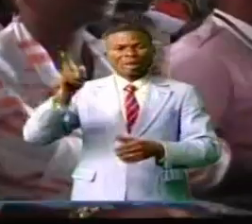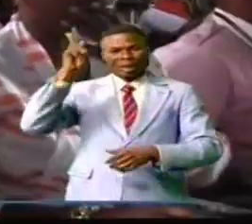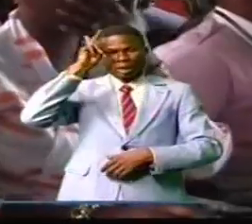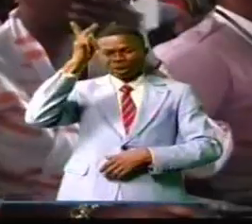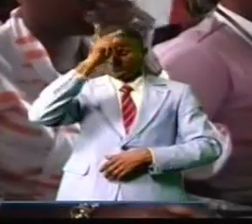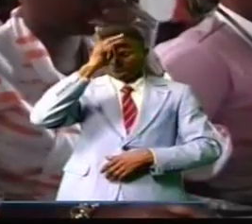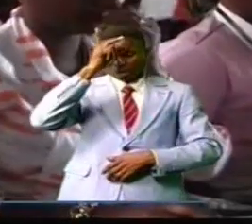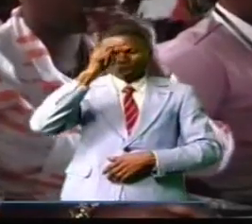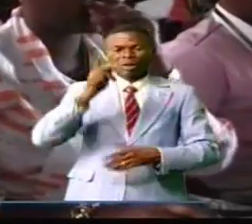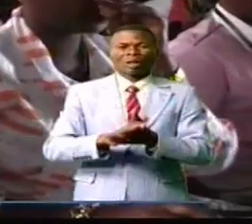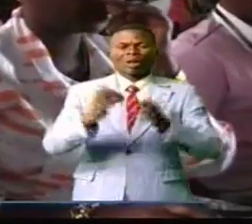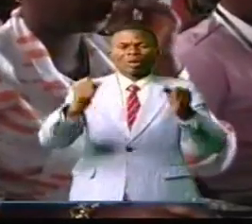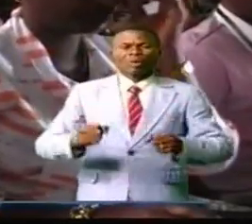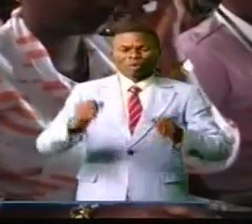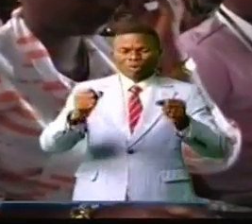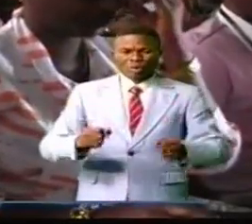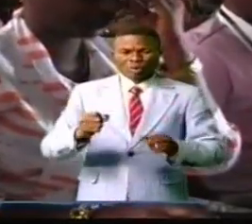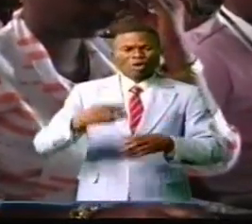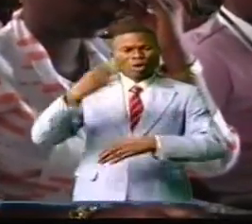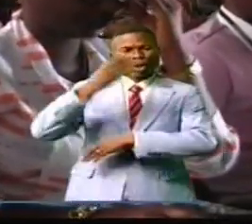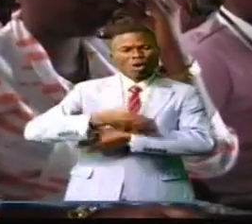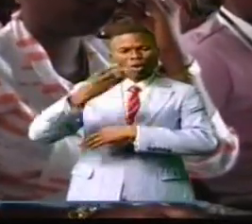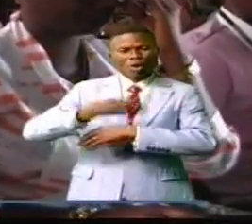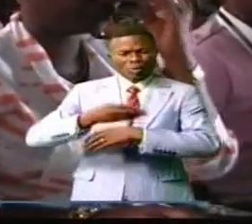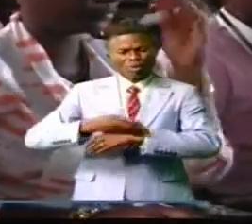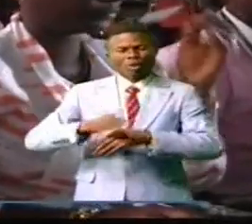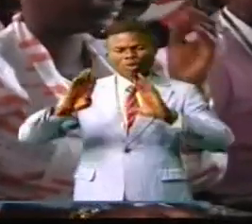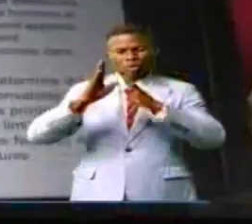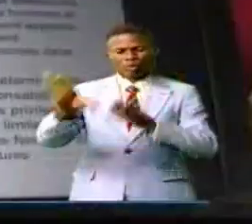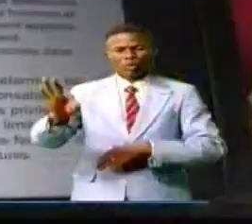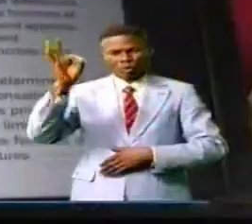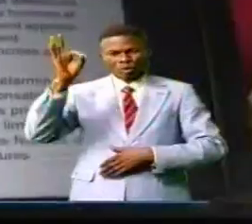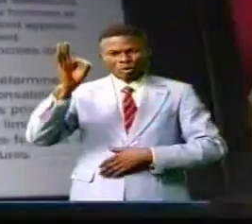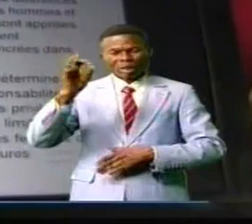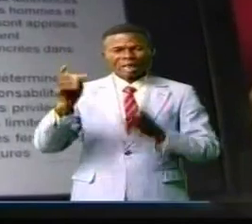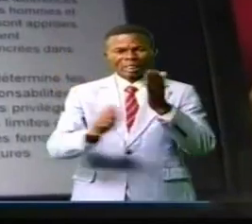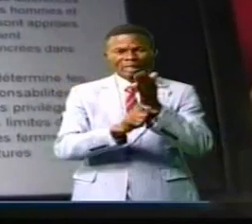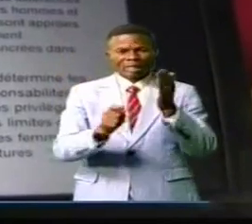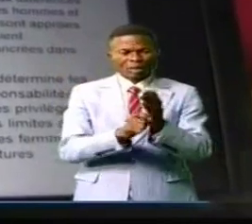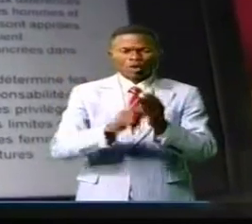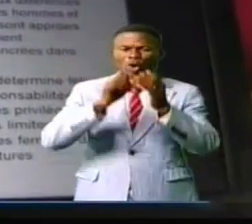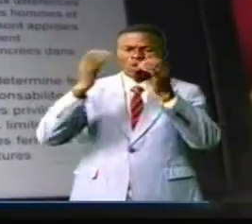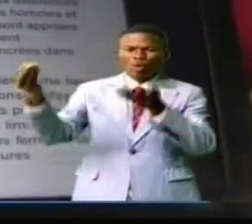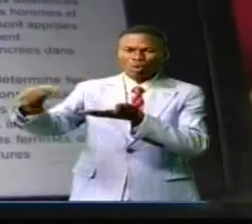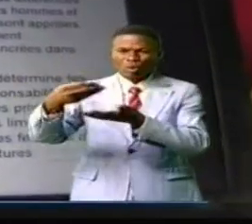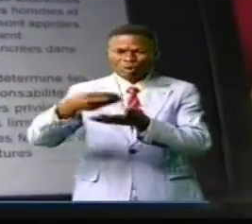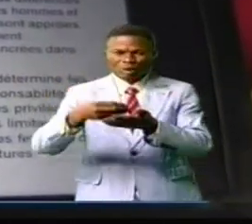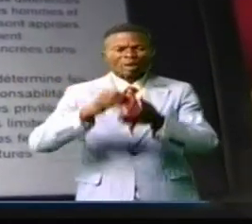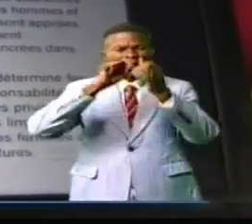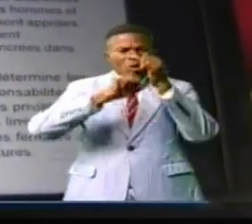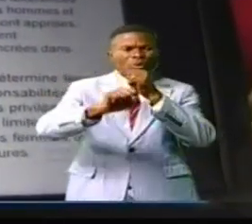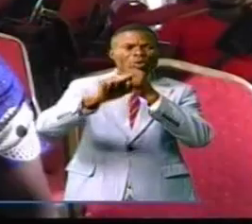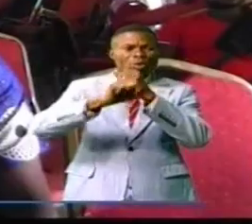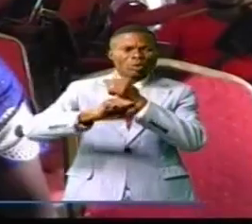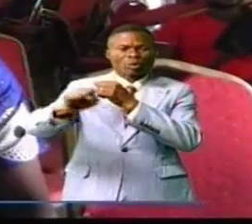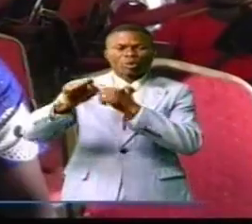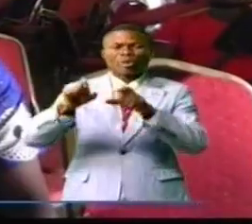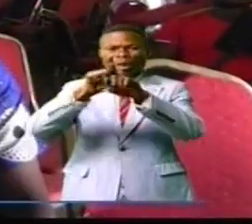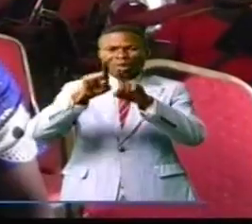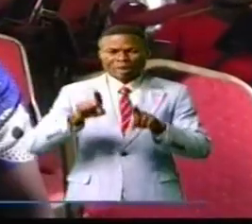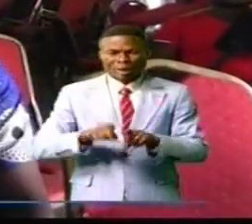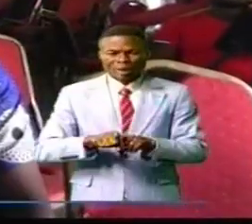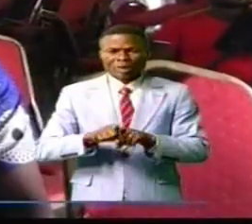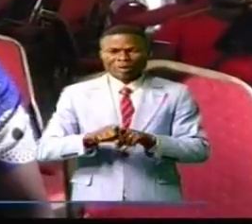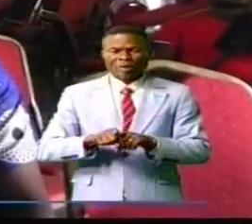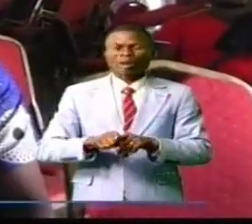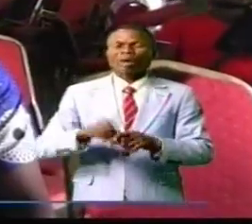Tchangou, Funa, Moamba et Plateau, sont concernées. Les techniques de mobilisation et de sensibilisation, mais aussi